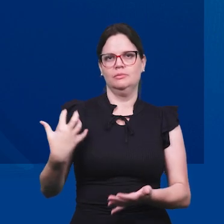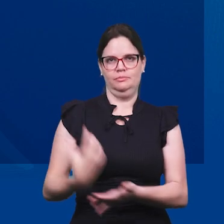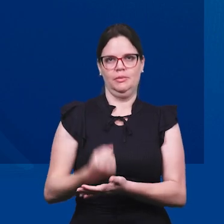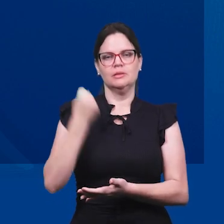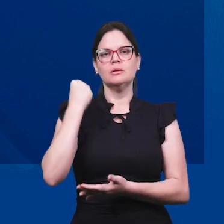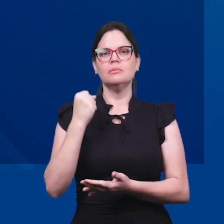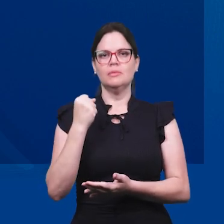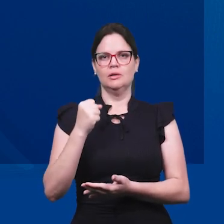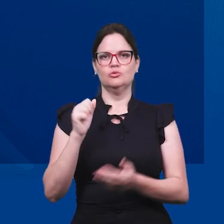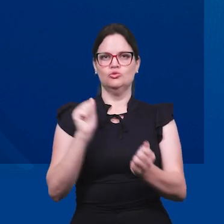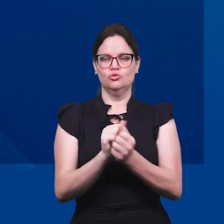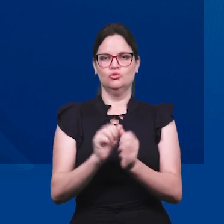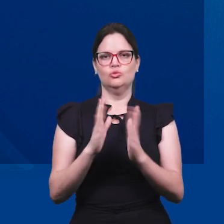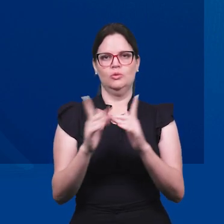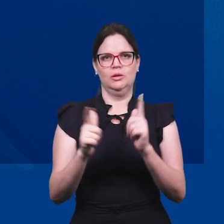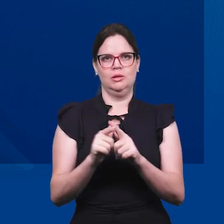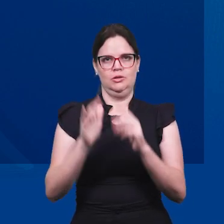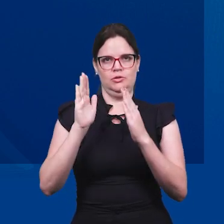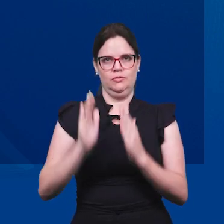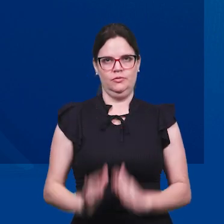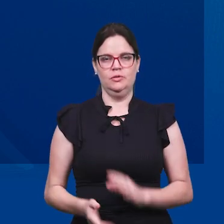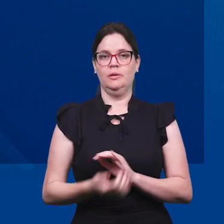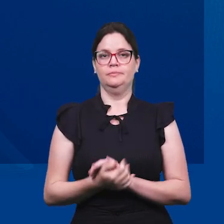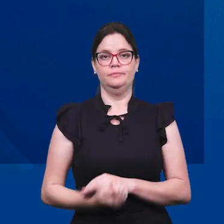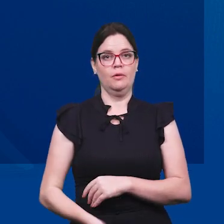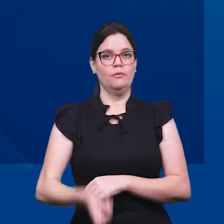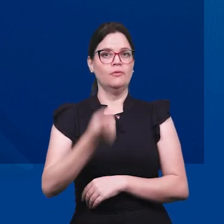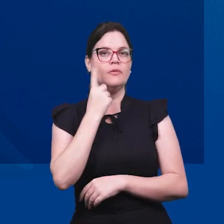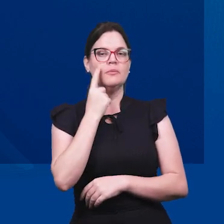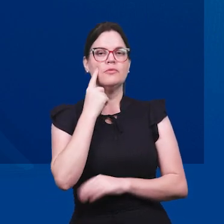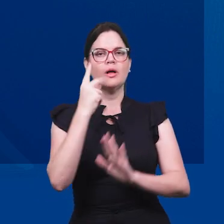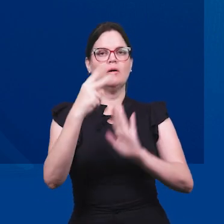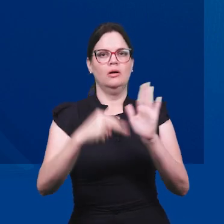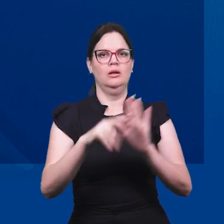церкви. В подтверждение